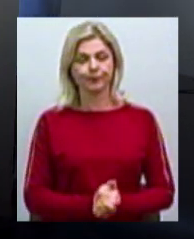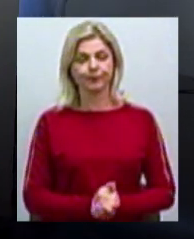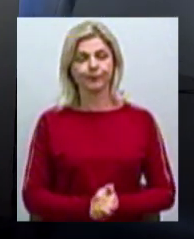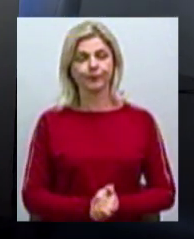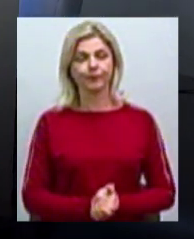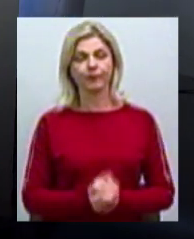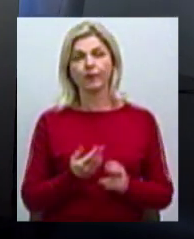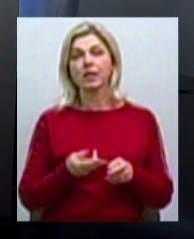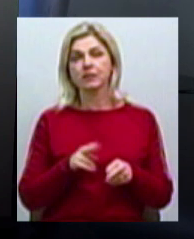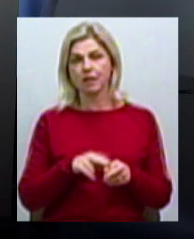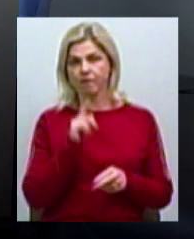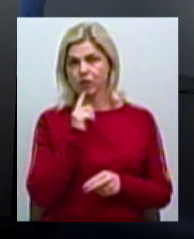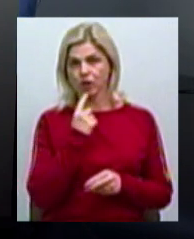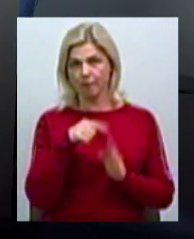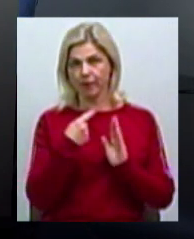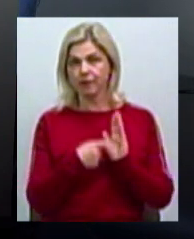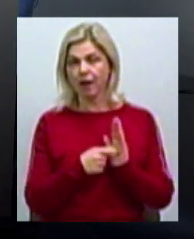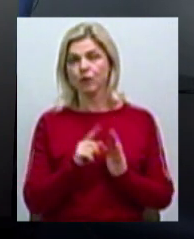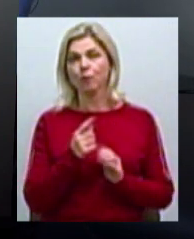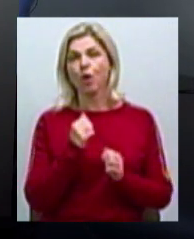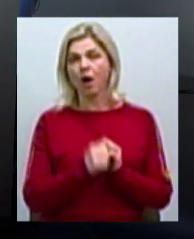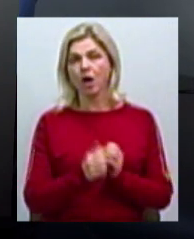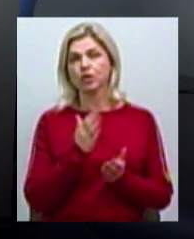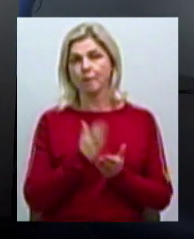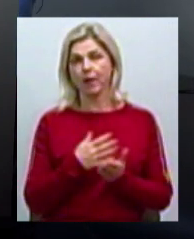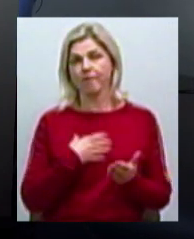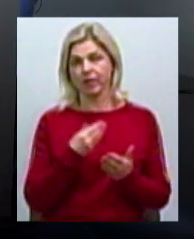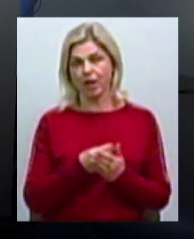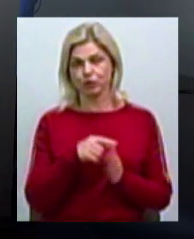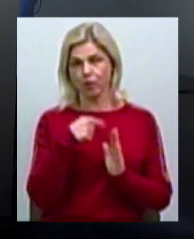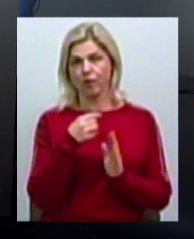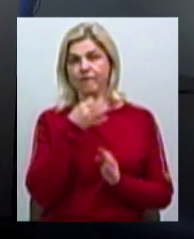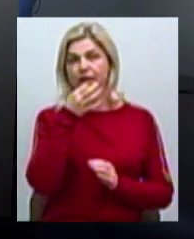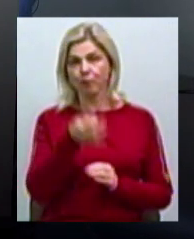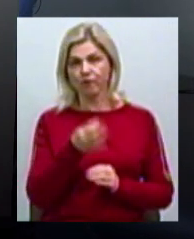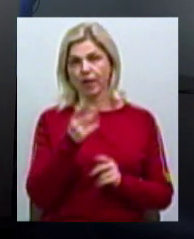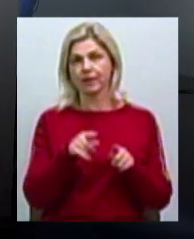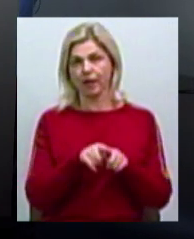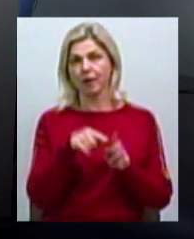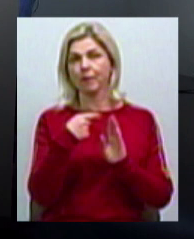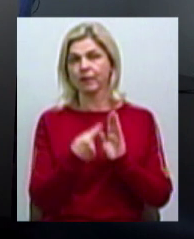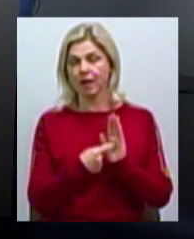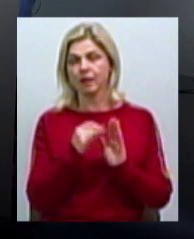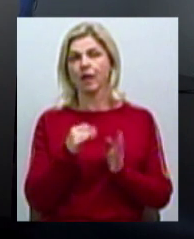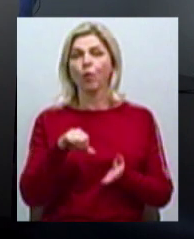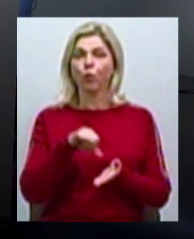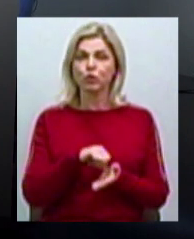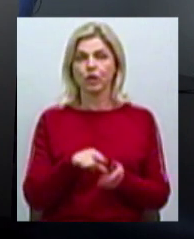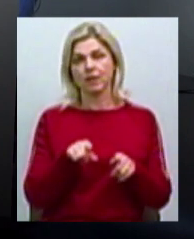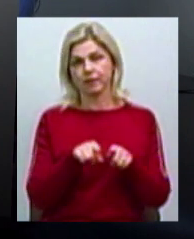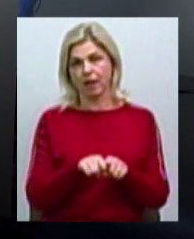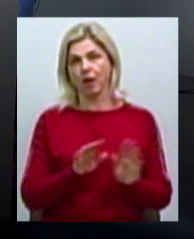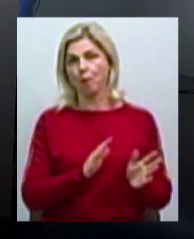Це важке питання, тому що кожен має власну відповідь на такі питання і на участь в